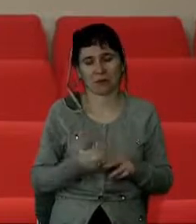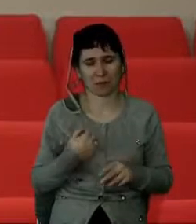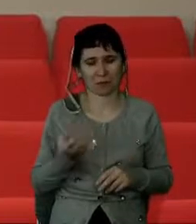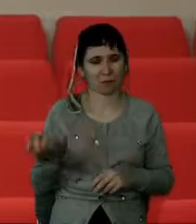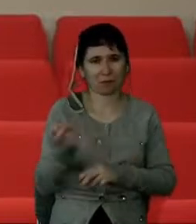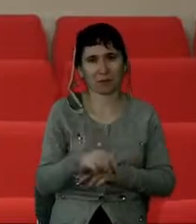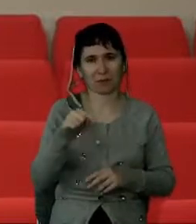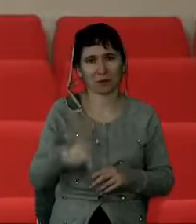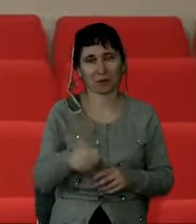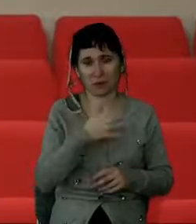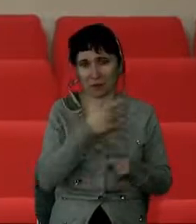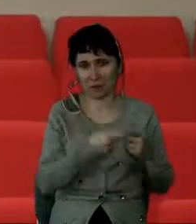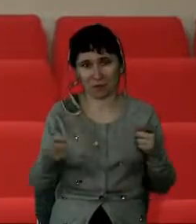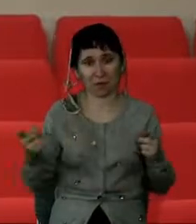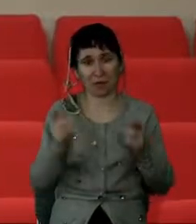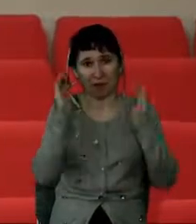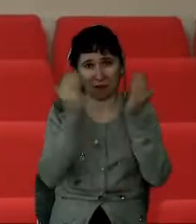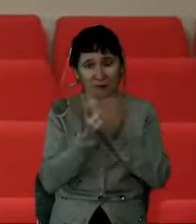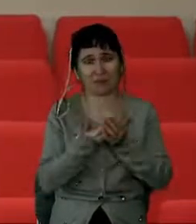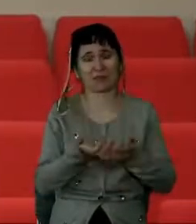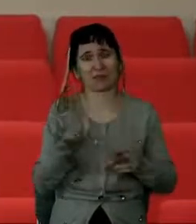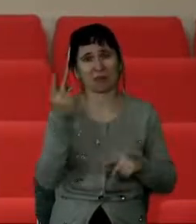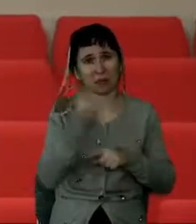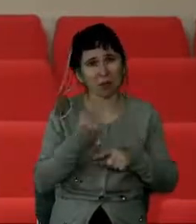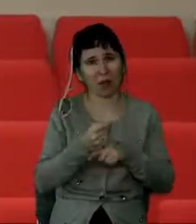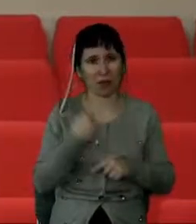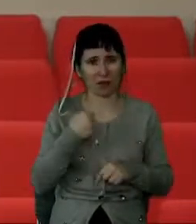честь під час карантину служити. Коли